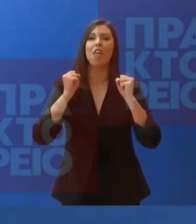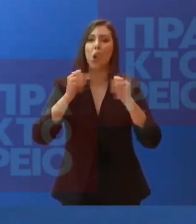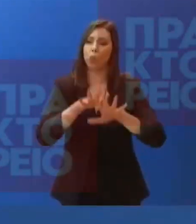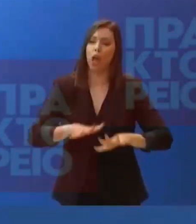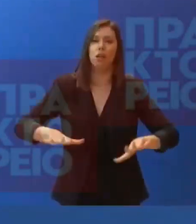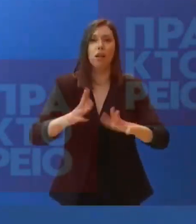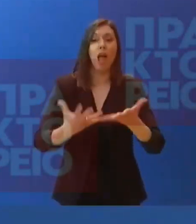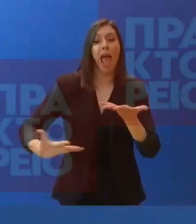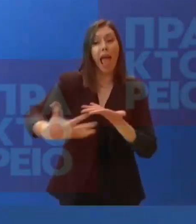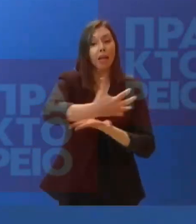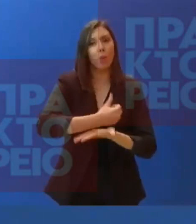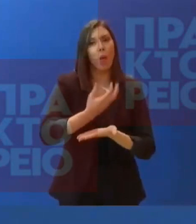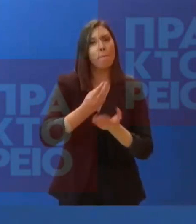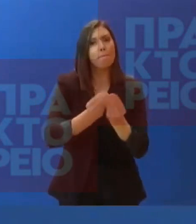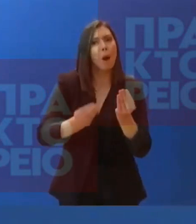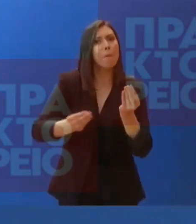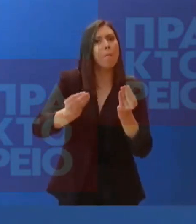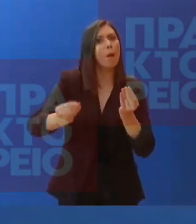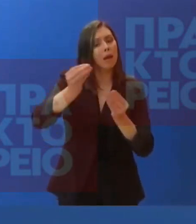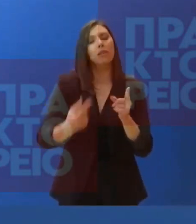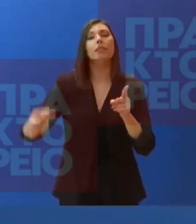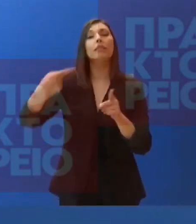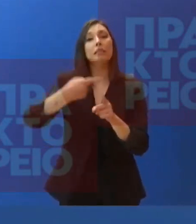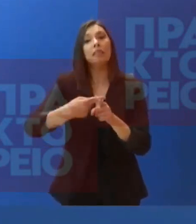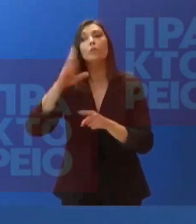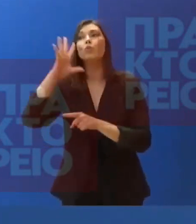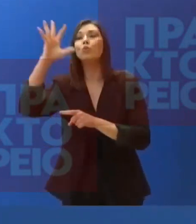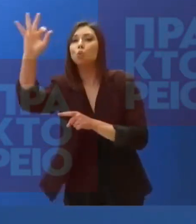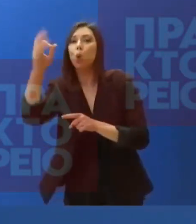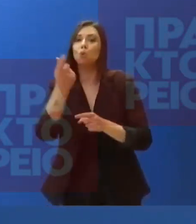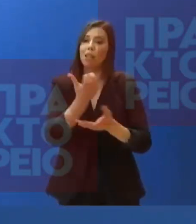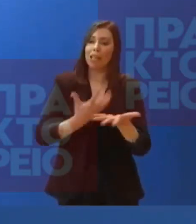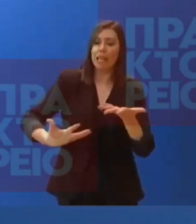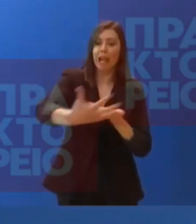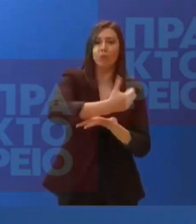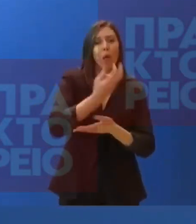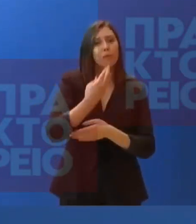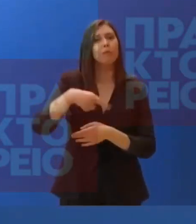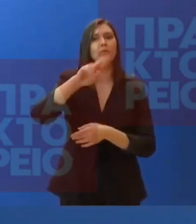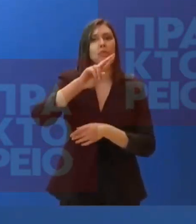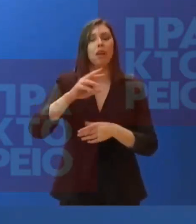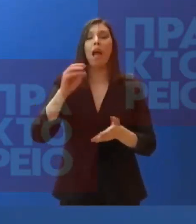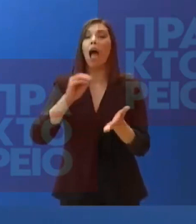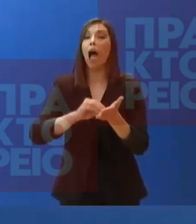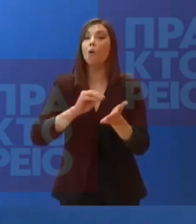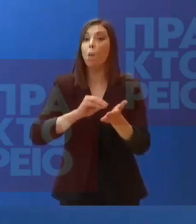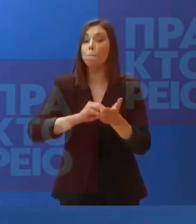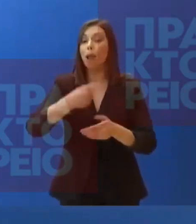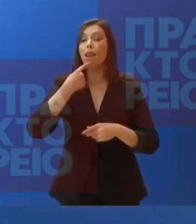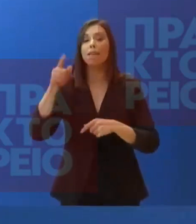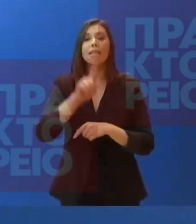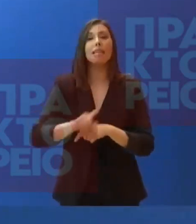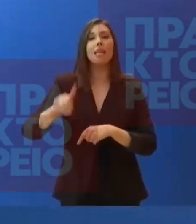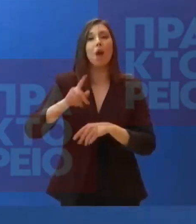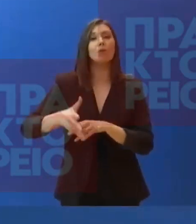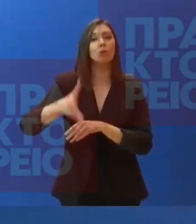ΑΕΠ και από την καλύτερη δημοσιονομική επίδοση σε σχέση με τους στόχους. Υπογραμμίζει ακόμη ότι η κυβέρνηση του Κυριάκου Μητσοτάκη